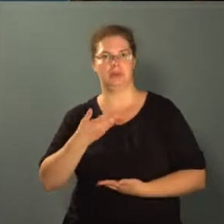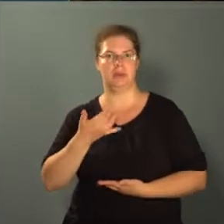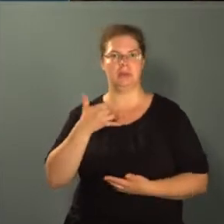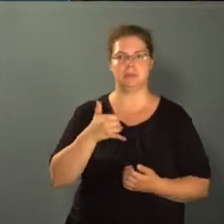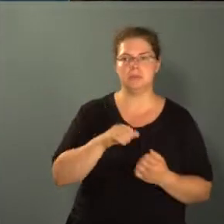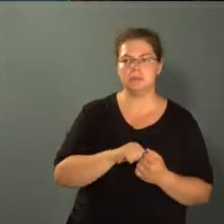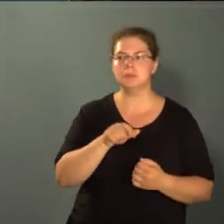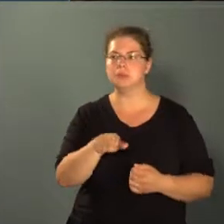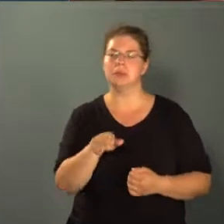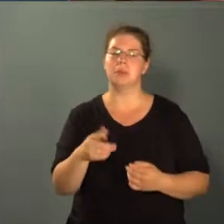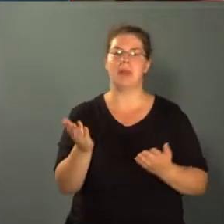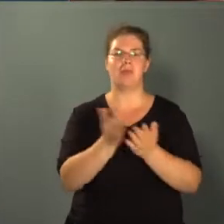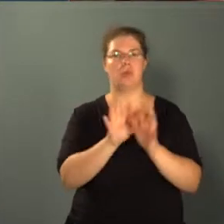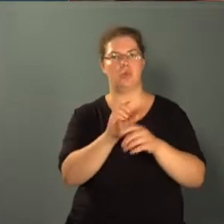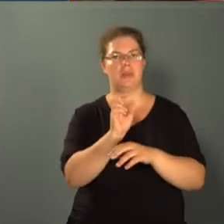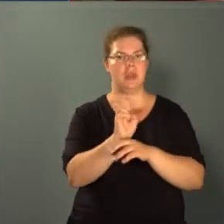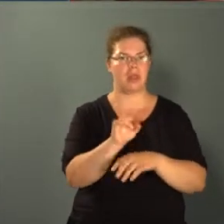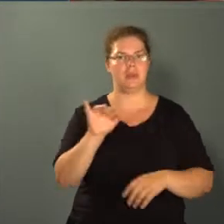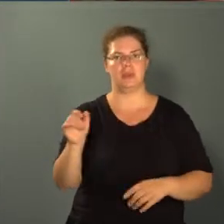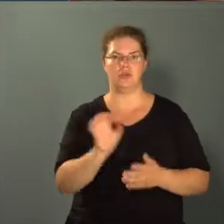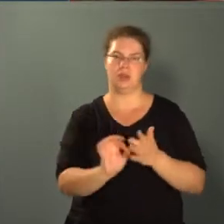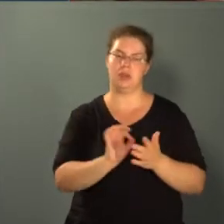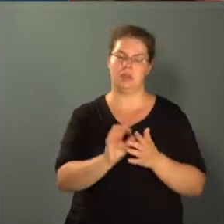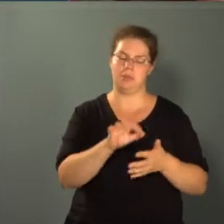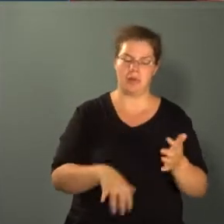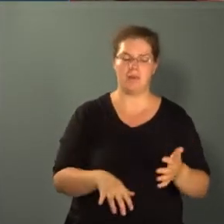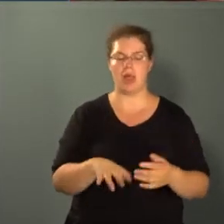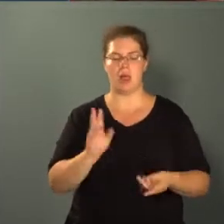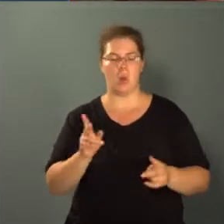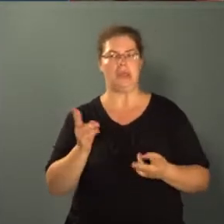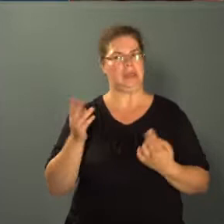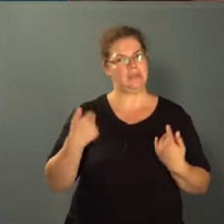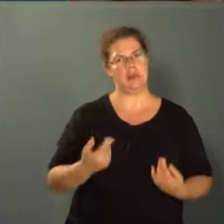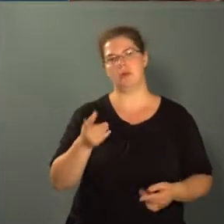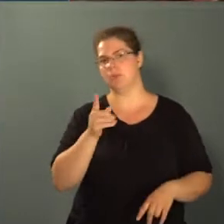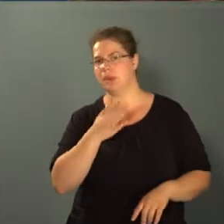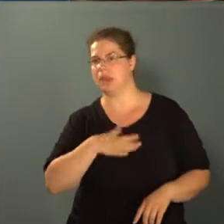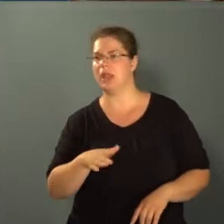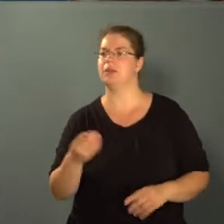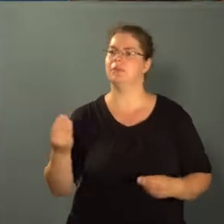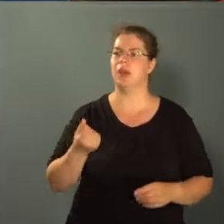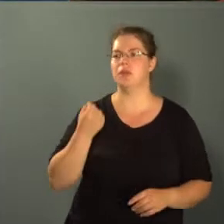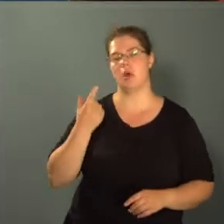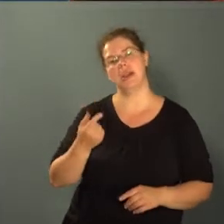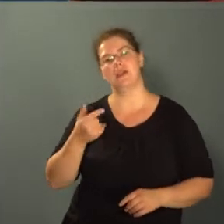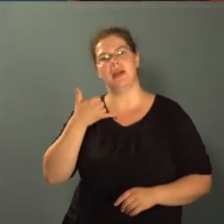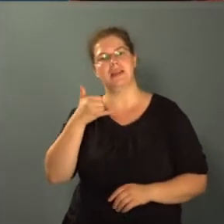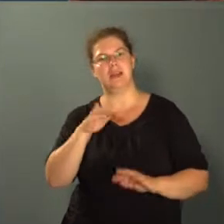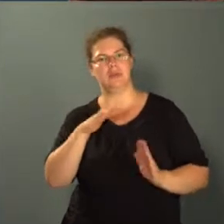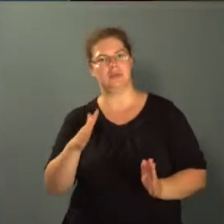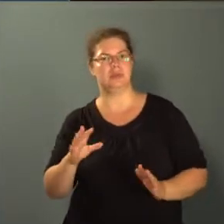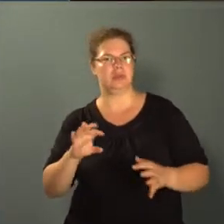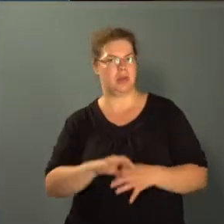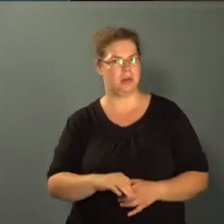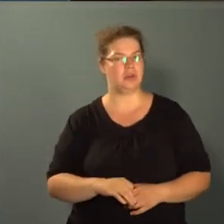Telekom megfelelő osztályához, és írtam egy levelet, hogy ki vagyok, és mit szeretnénk, vagy mi az ötletünk a